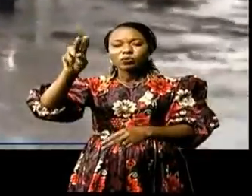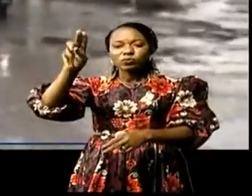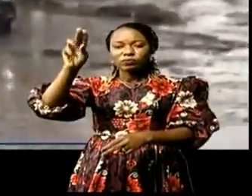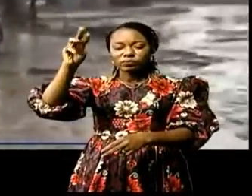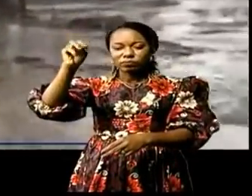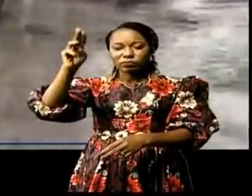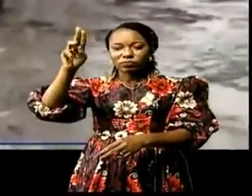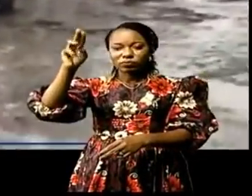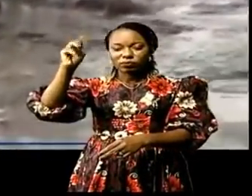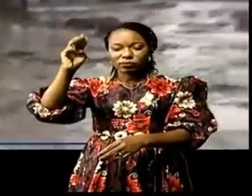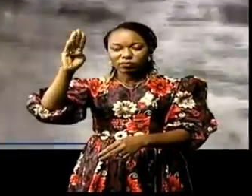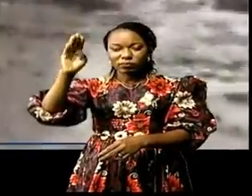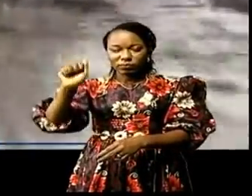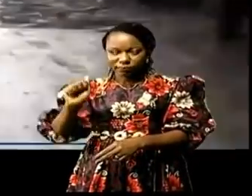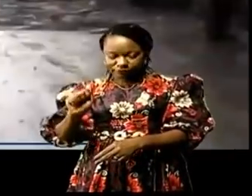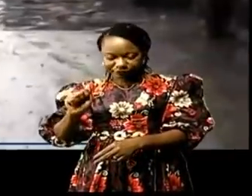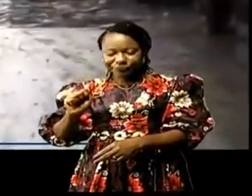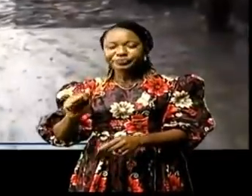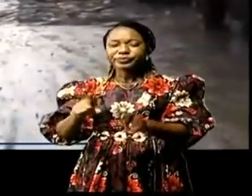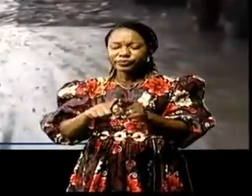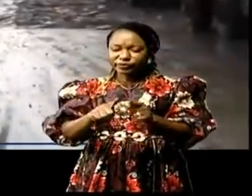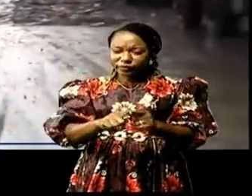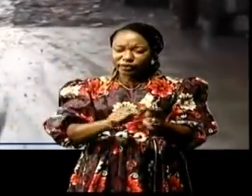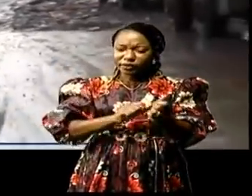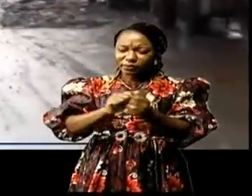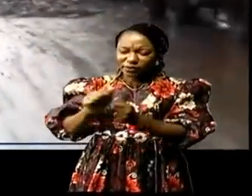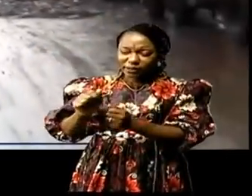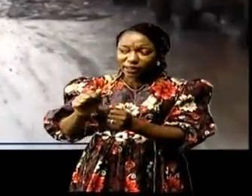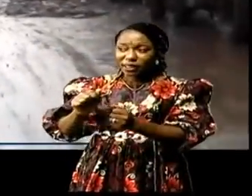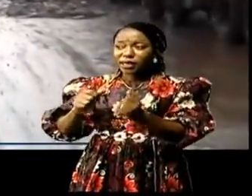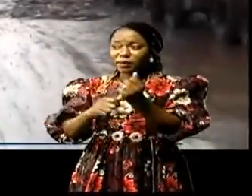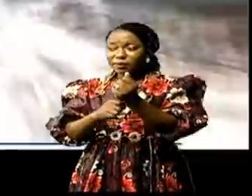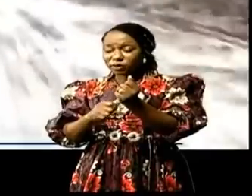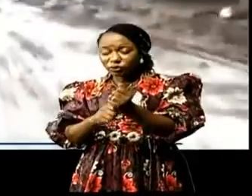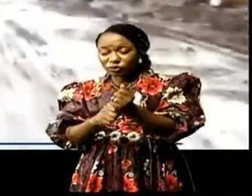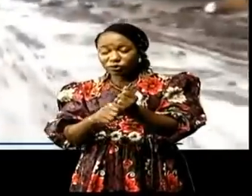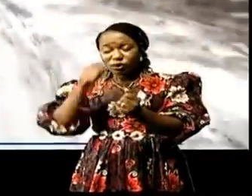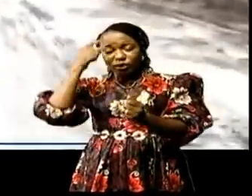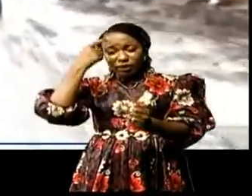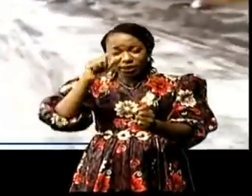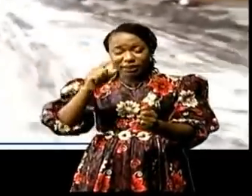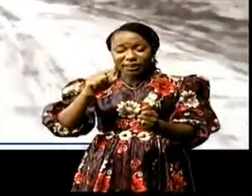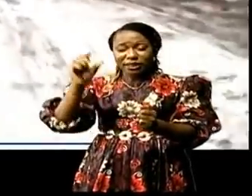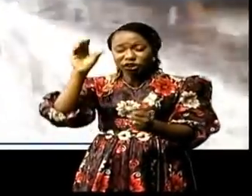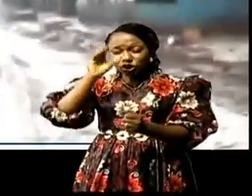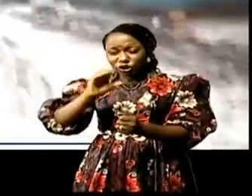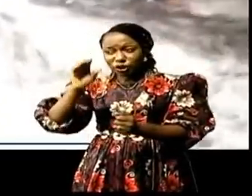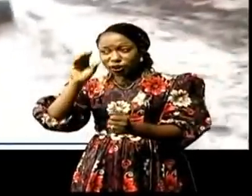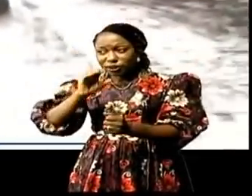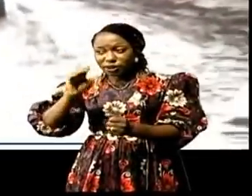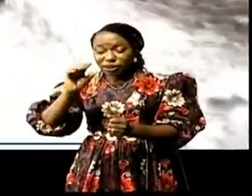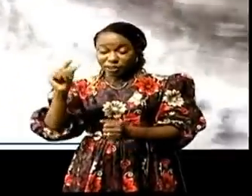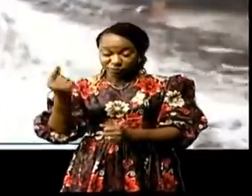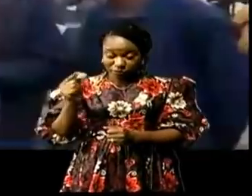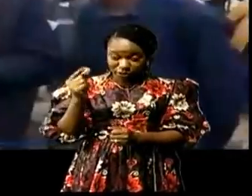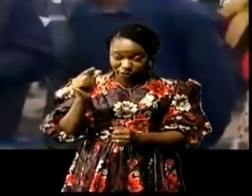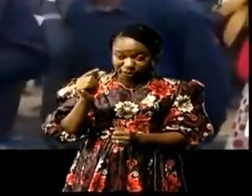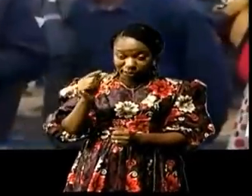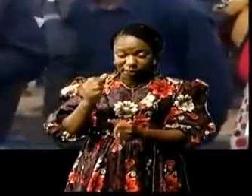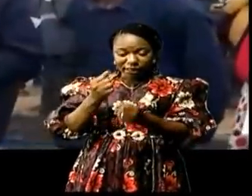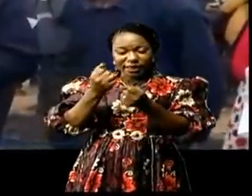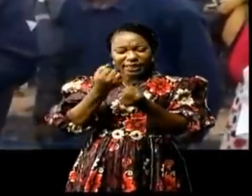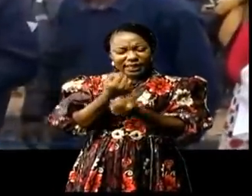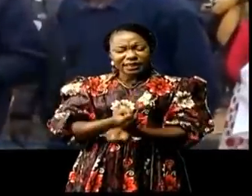que les camions transportant les minerais ne respectent pas les tonnages qui vont jusqu'à 100 tonnes. Sur le champ, Jacques Ablakatou